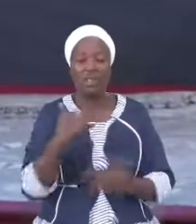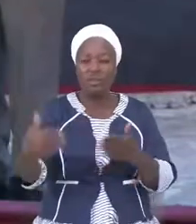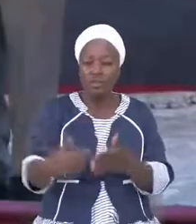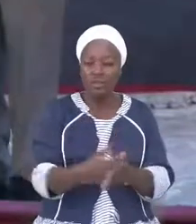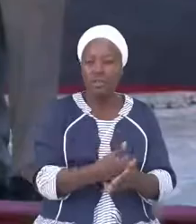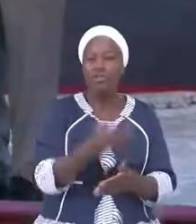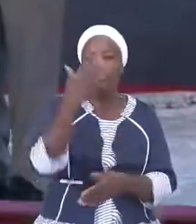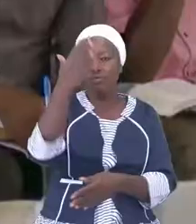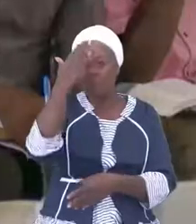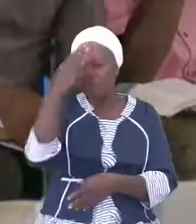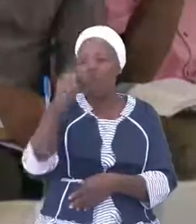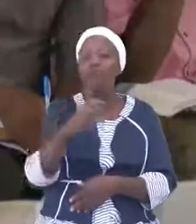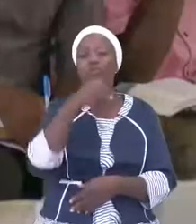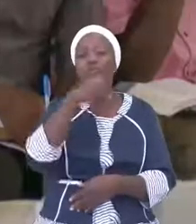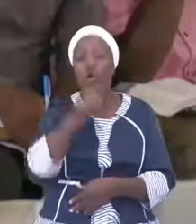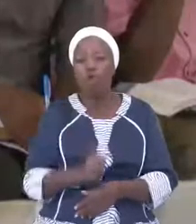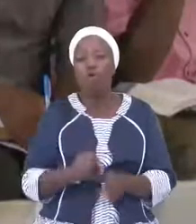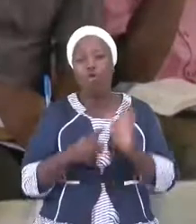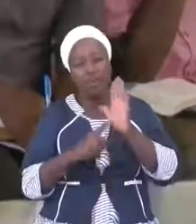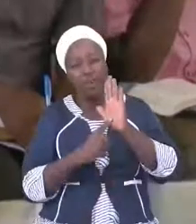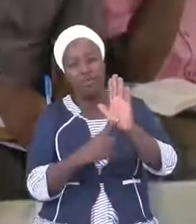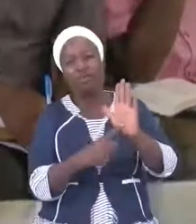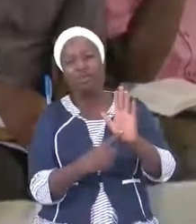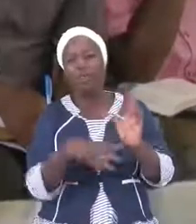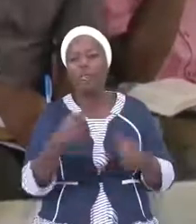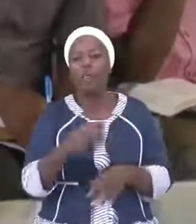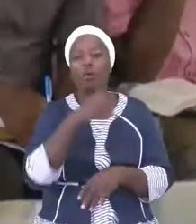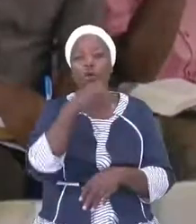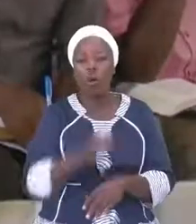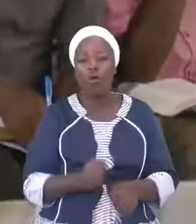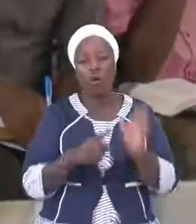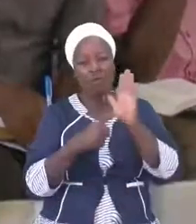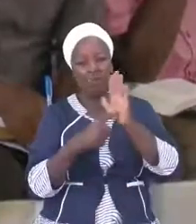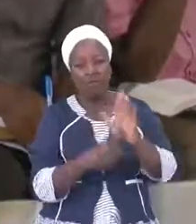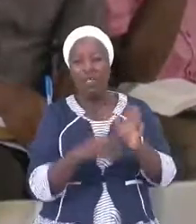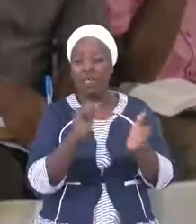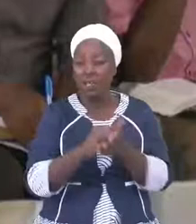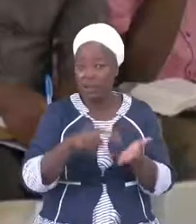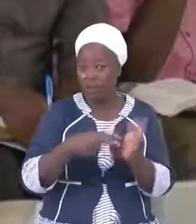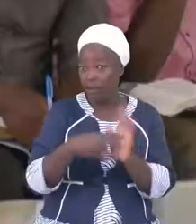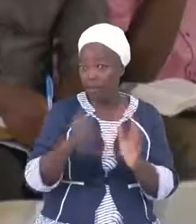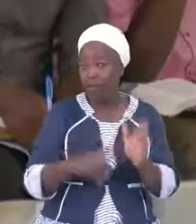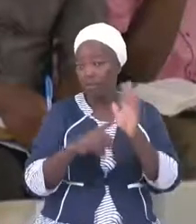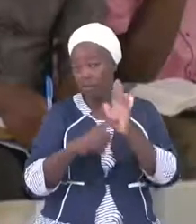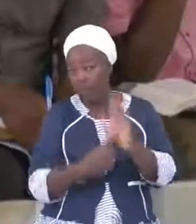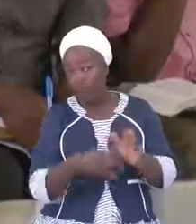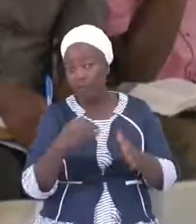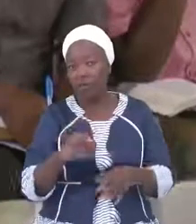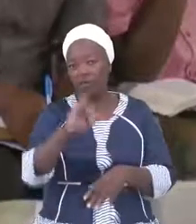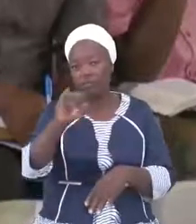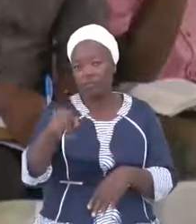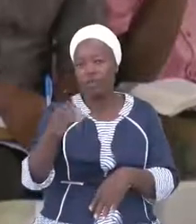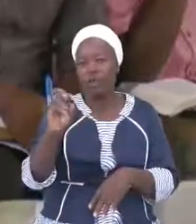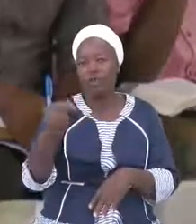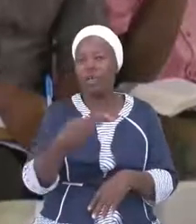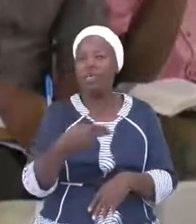nous parlons de réalisation de l'ancienne révélation. L'ancienne révélation, c'est dans la révélation